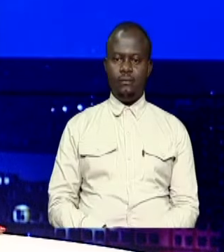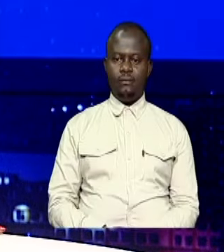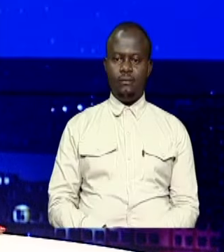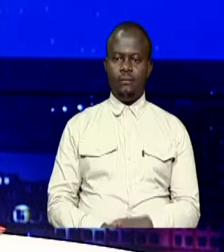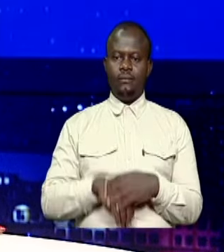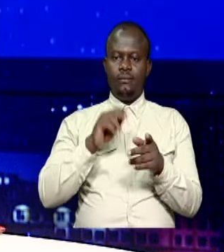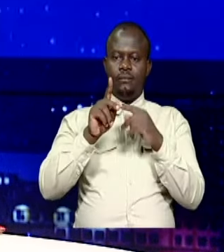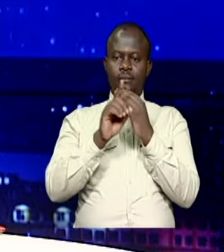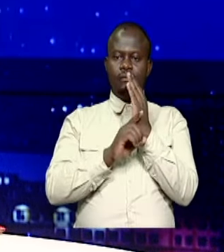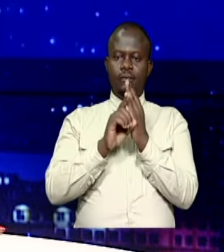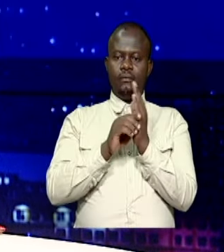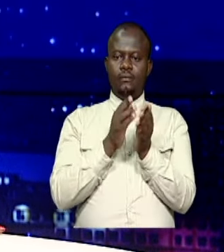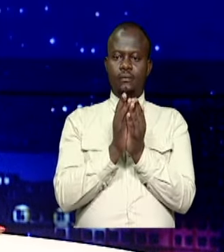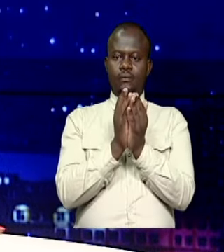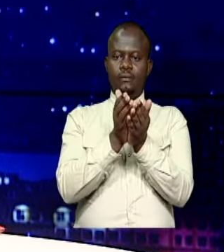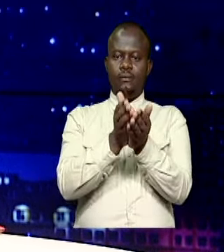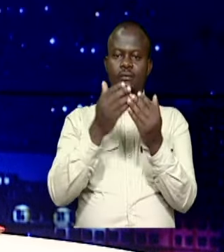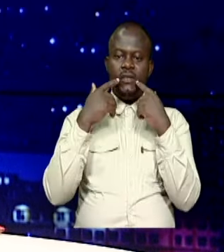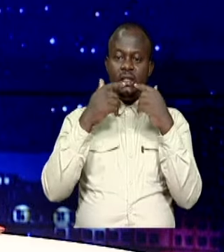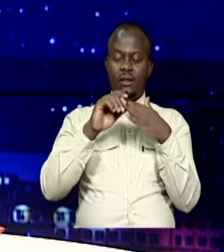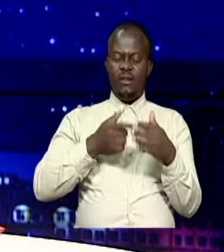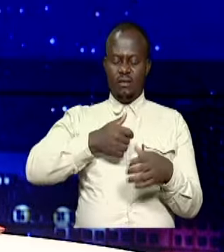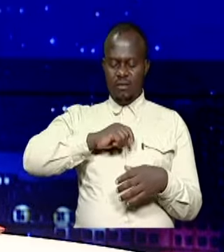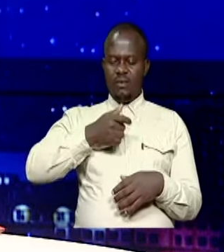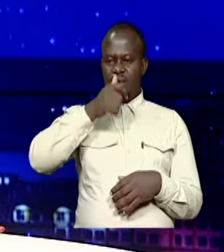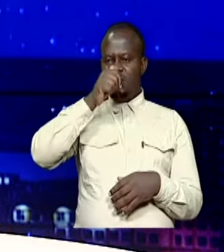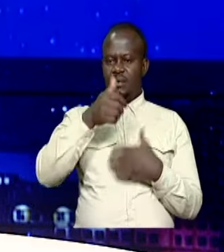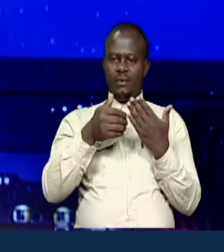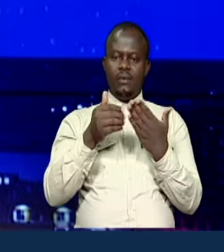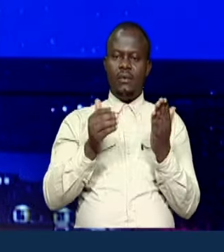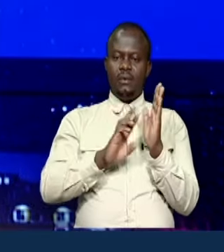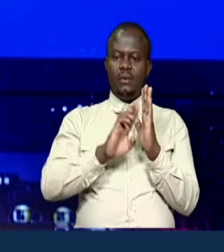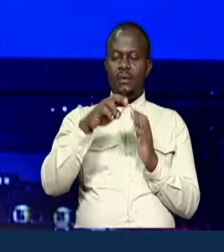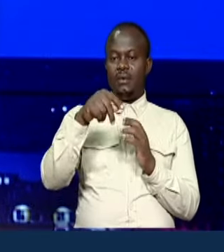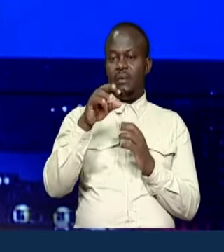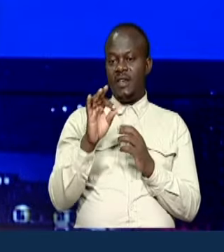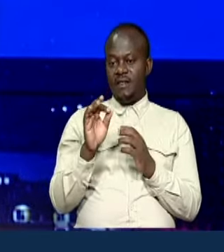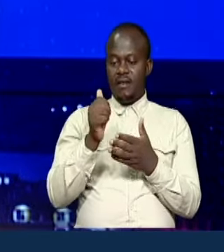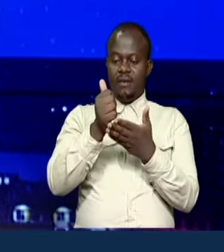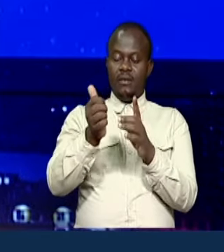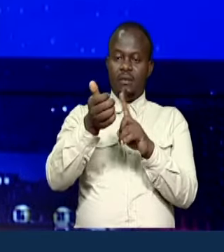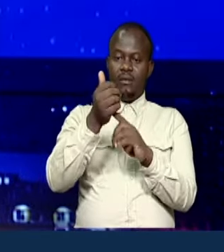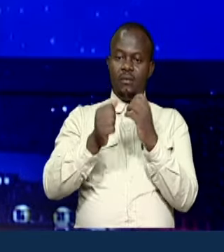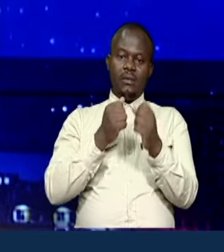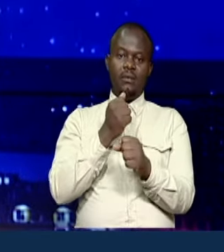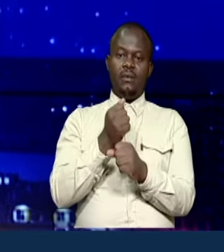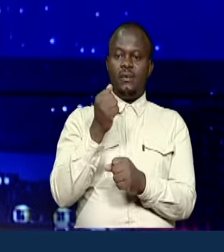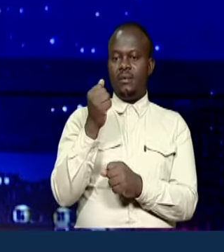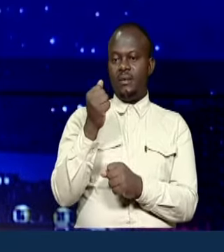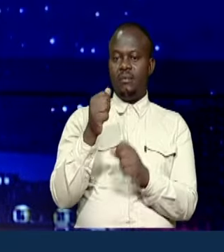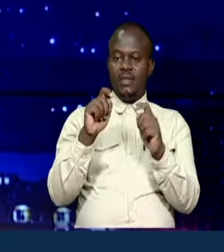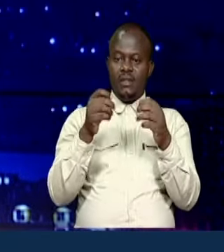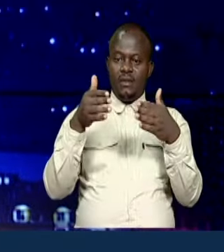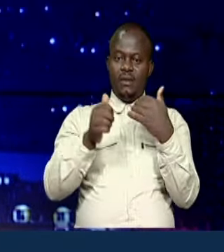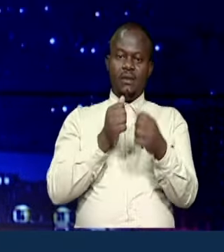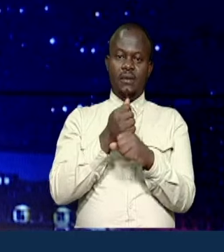abaturage bo mu karere ka Rusizi bavuga ko batewe ishema n'ibyo umukandida FPR wa FPR yabagejejeho muri manda